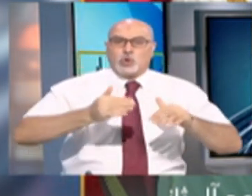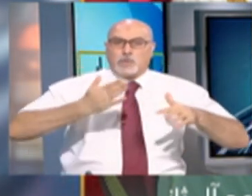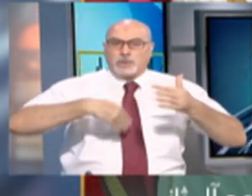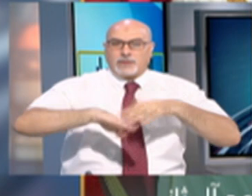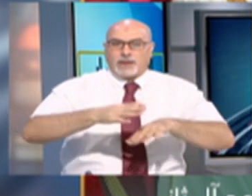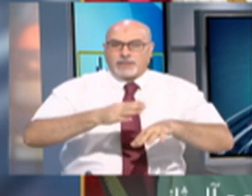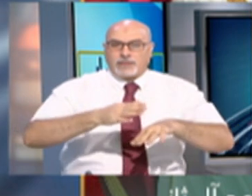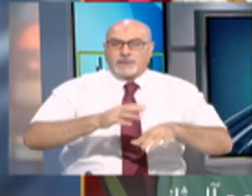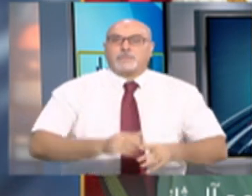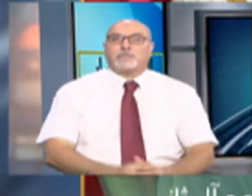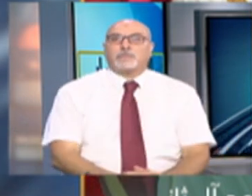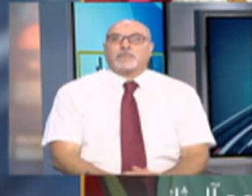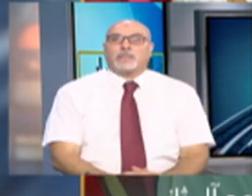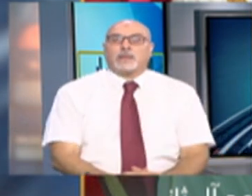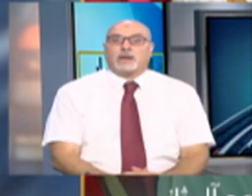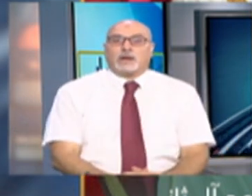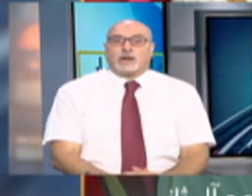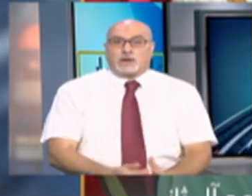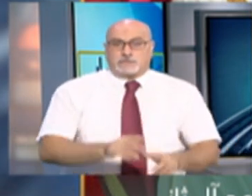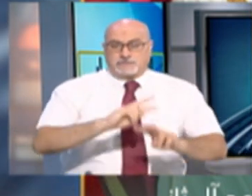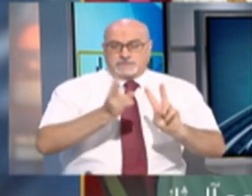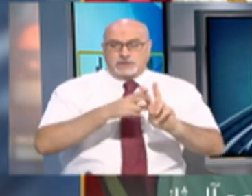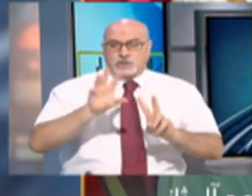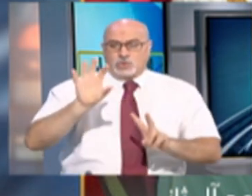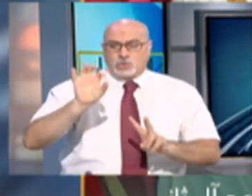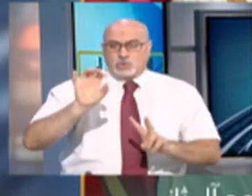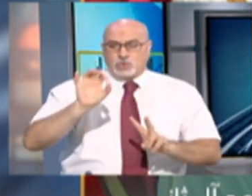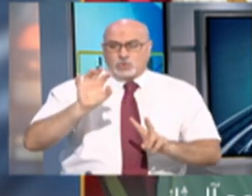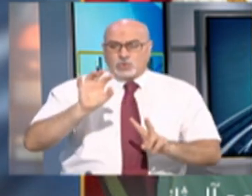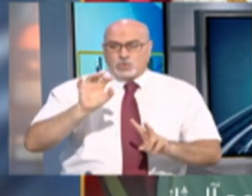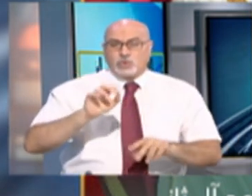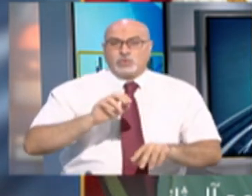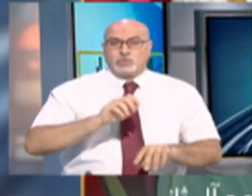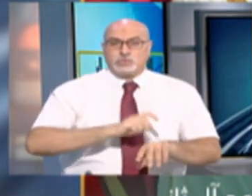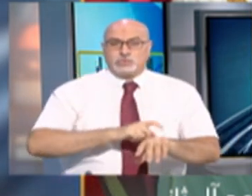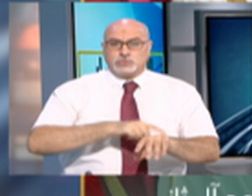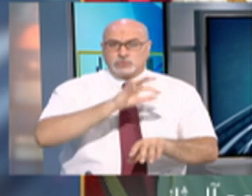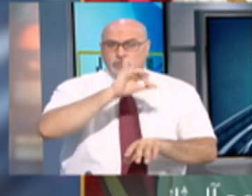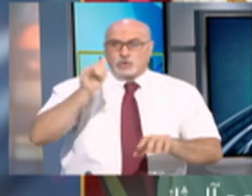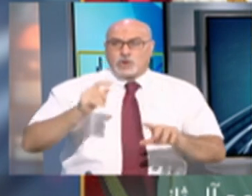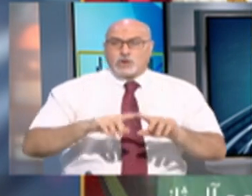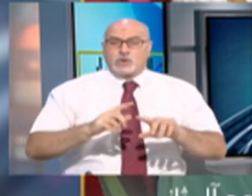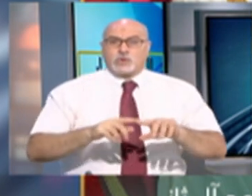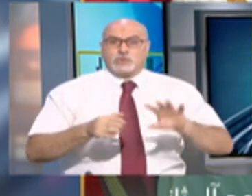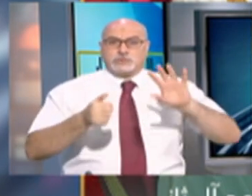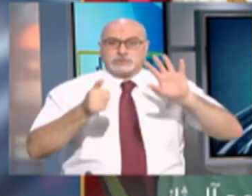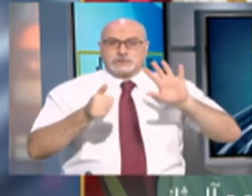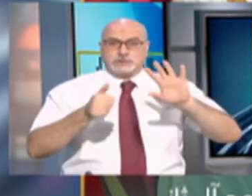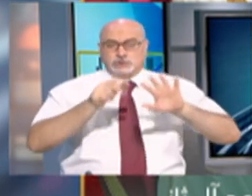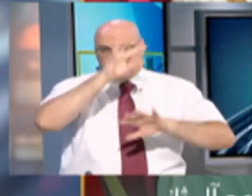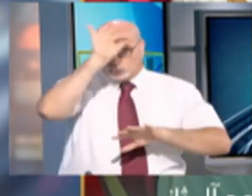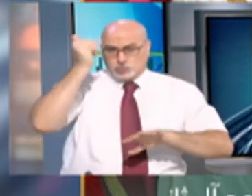الأبيض المتوسط التي تحتضنها مدينة وهران ابتداء من اليوم وإلى غاية 6 من شهر